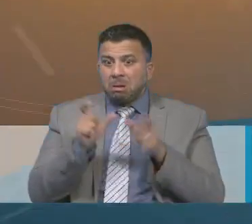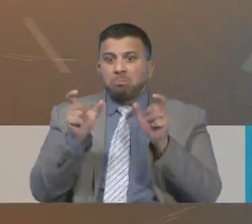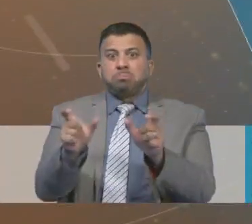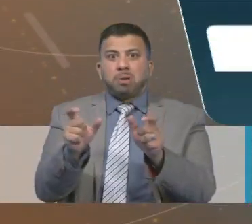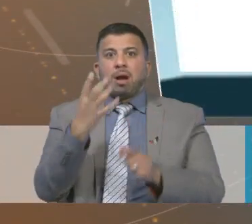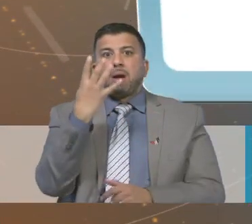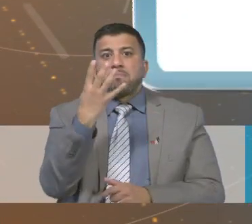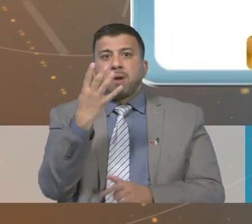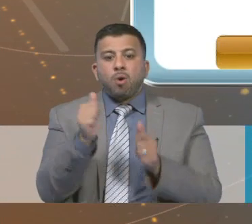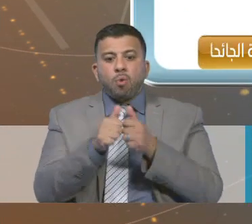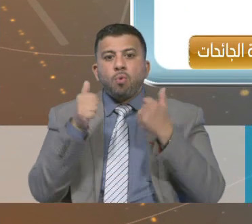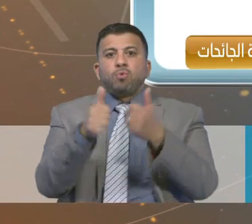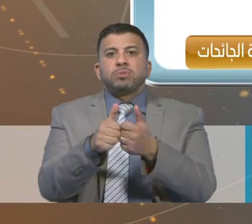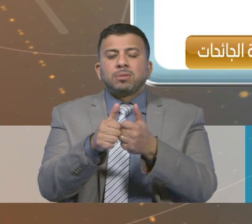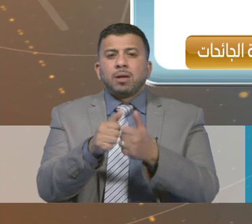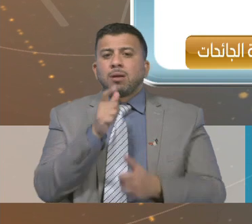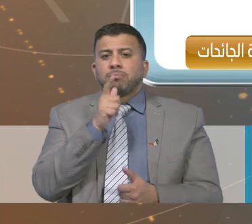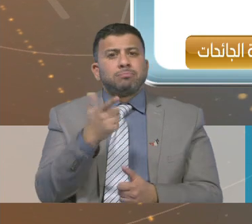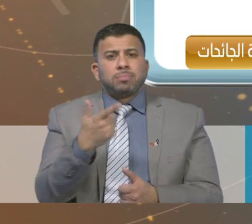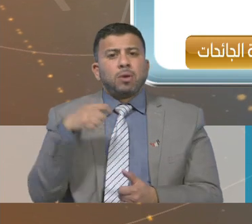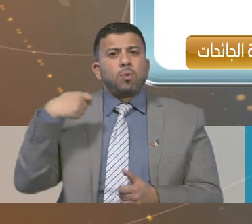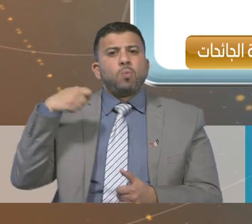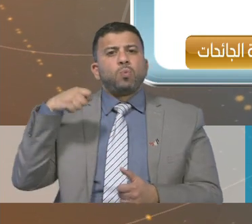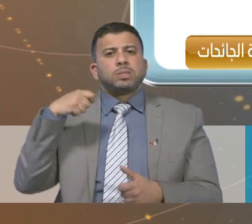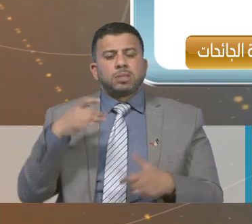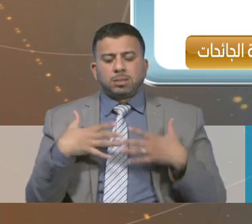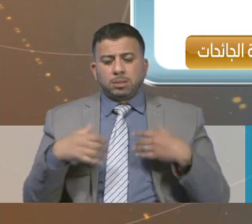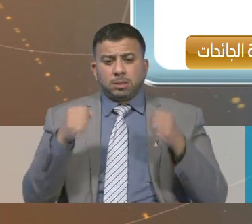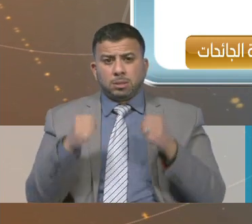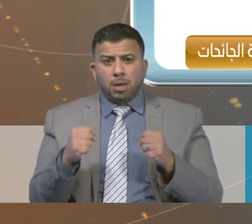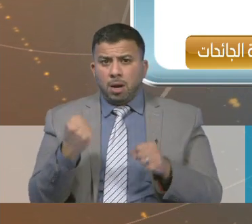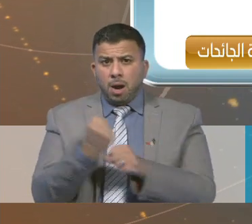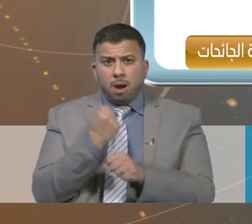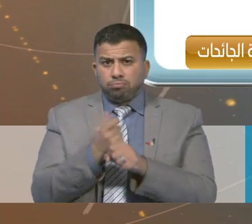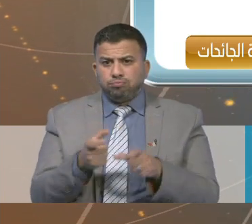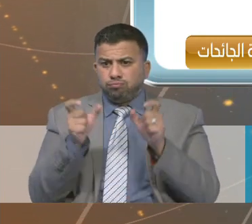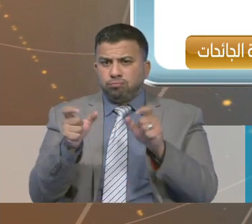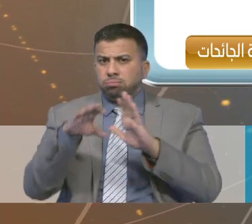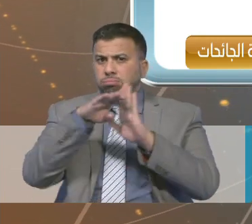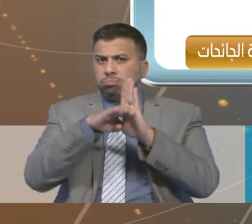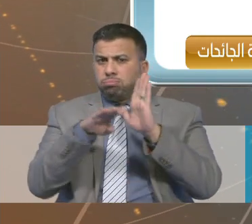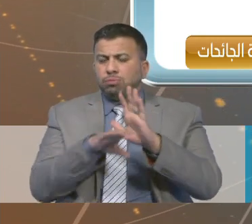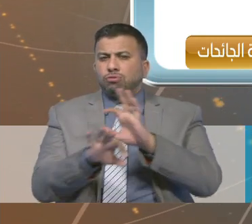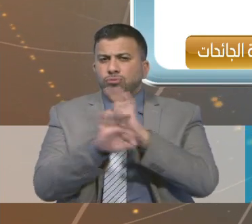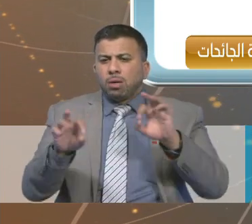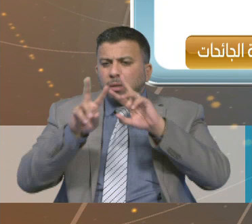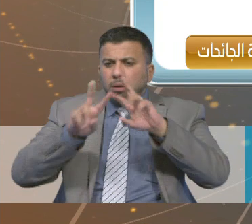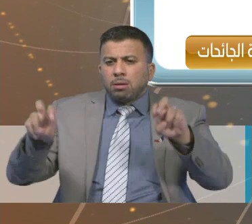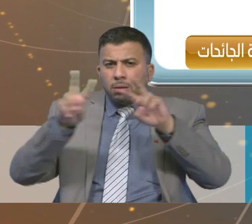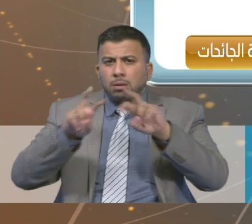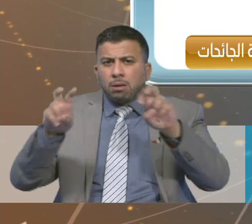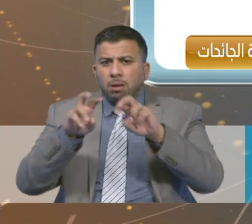تشخيص الحالة طبعا قامت وزارة الصحة باتخاذ الإجراءات الاحترازية لفحص